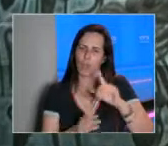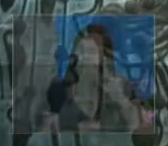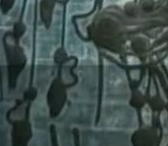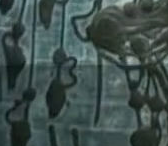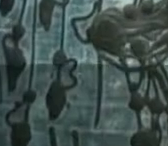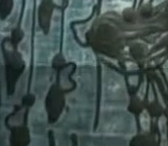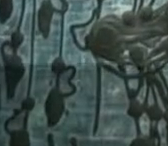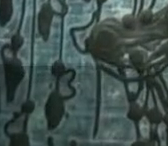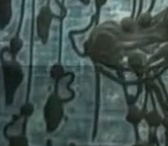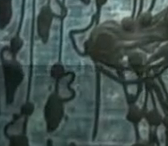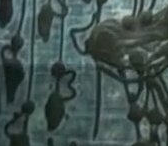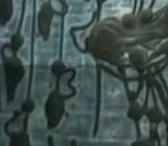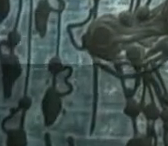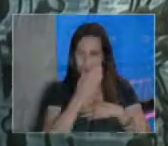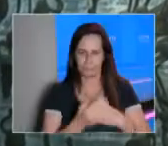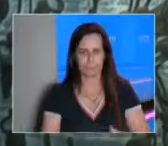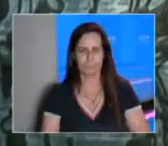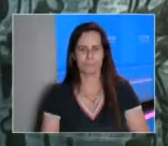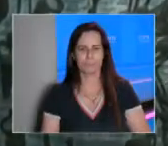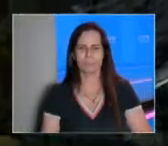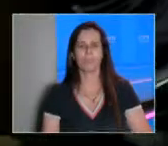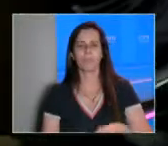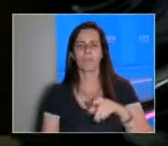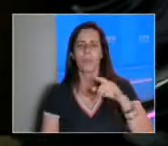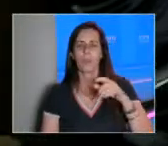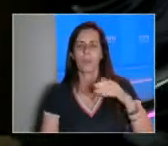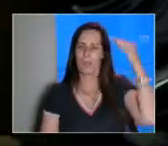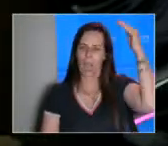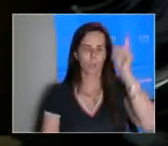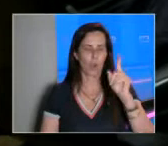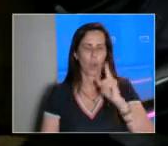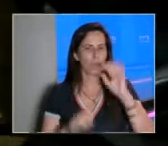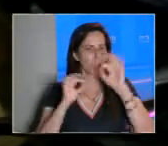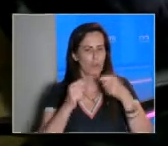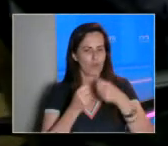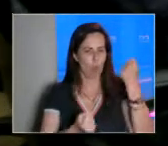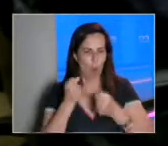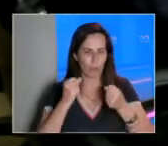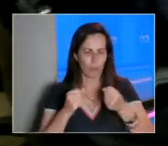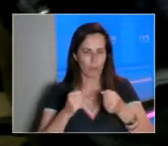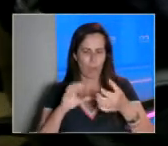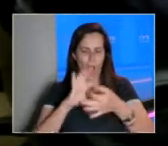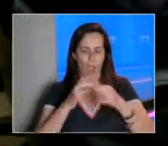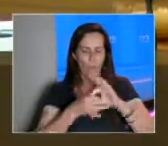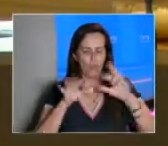בו שימוש, אלא במעוני הפרטי, לא לי ולא למשפחתי. גנץ לא מציין את עניין הרכב, האודי 8